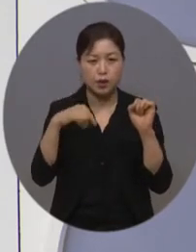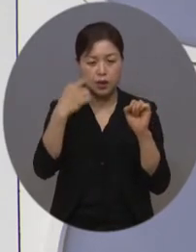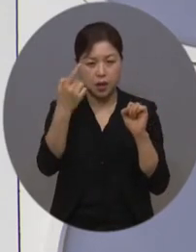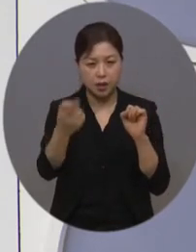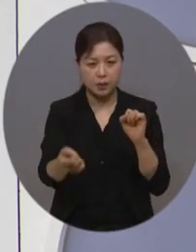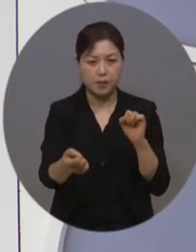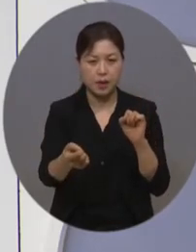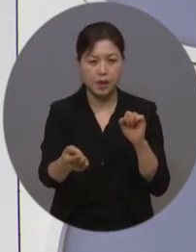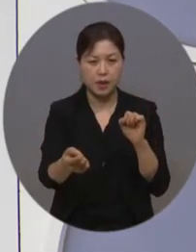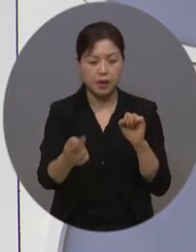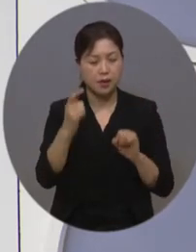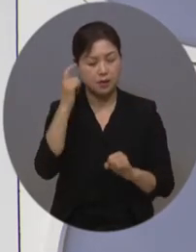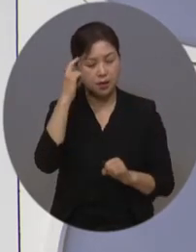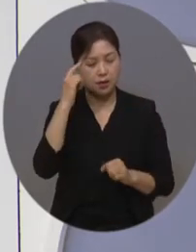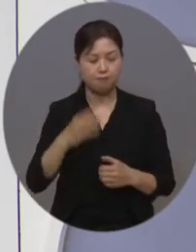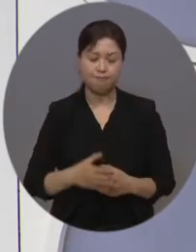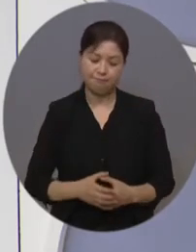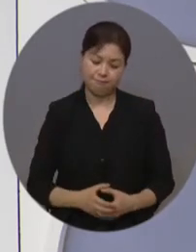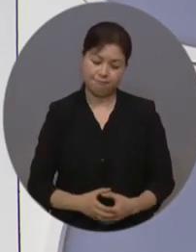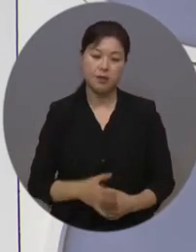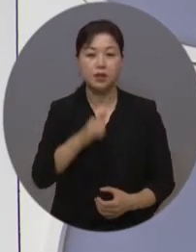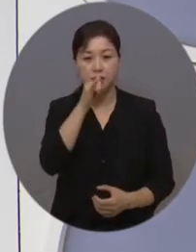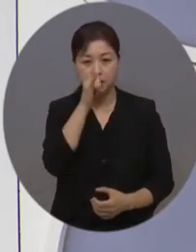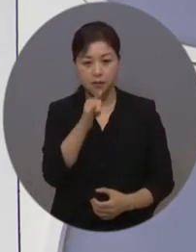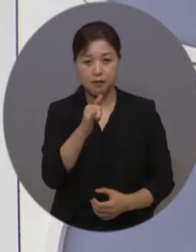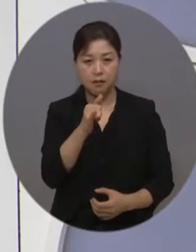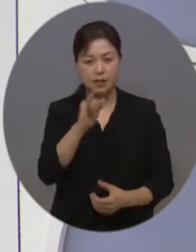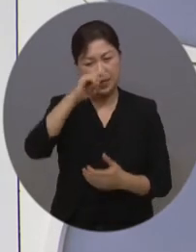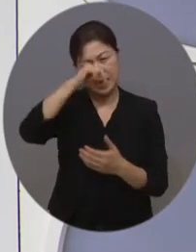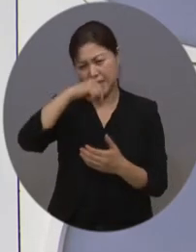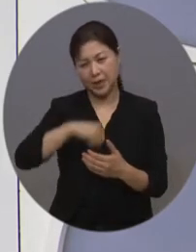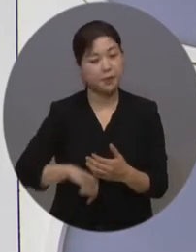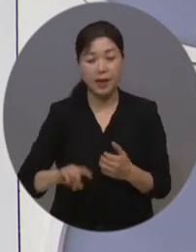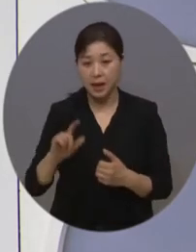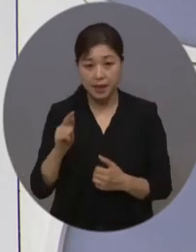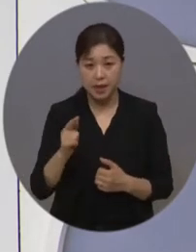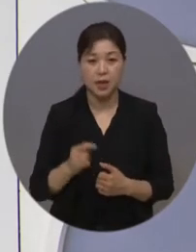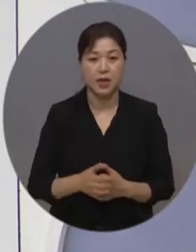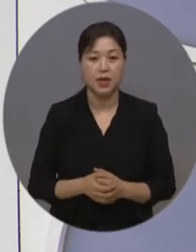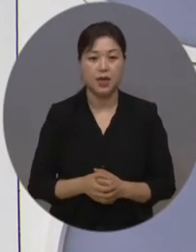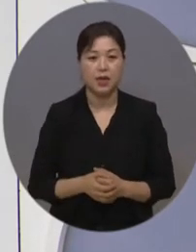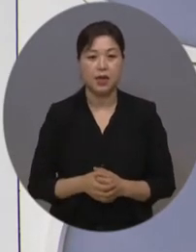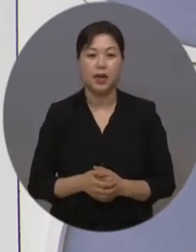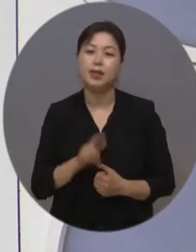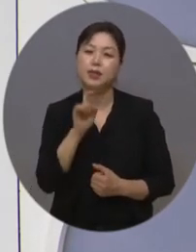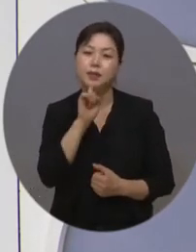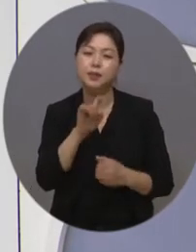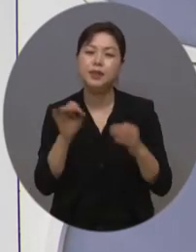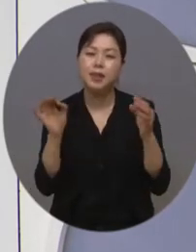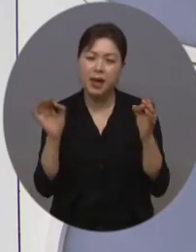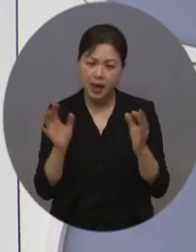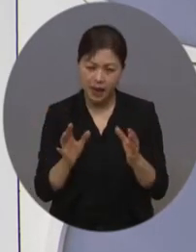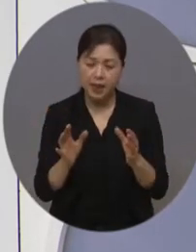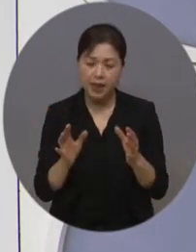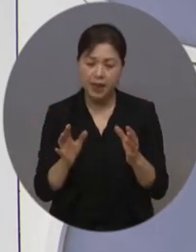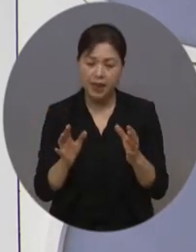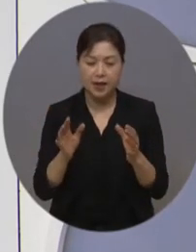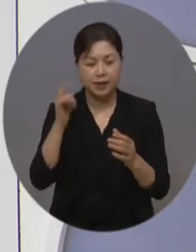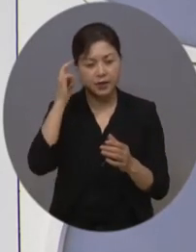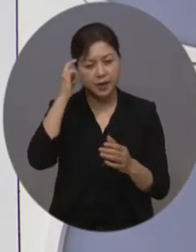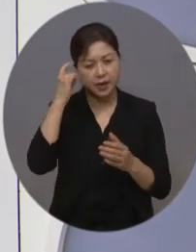가벼운 명상을 합니다. 명상도 뭐 깊이 하는 건 아닙니다. 예. 그저 한 뭐 10분 정도 명상을